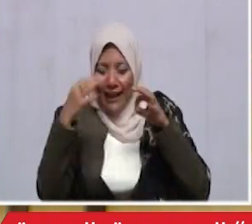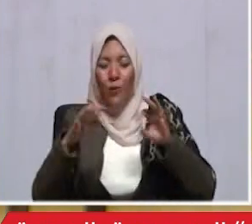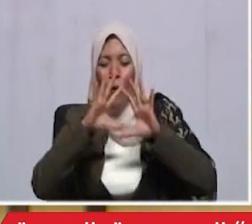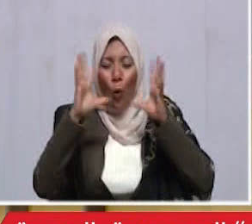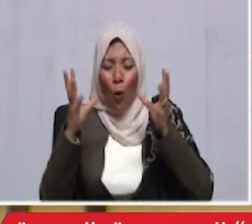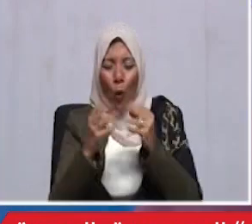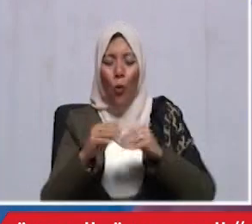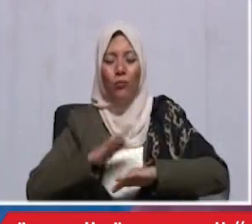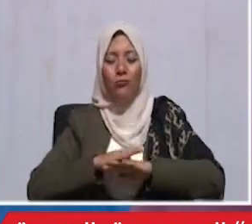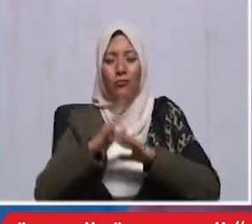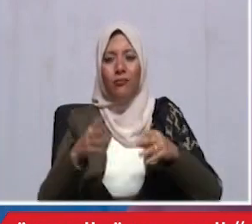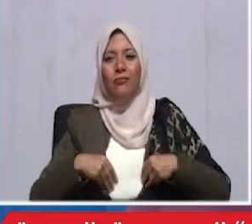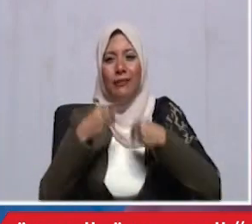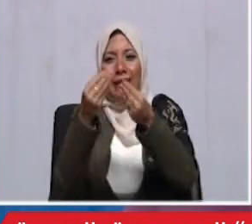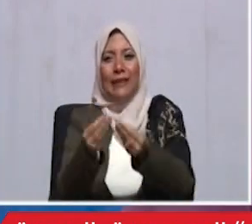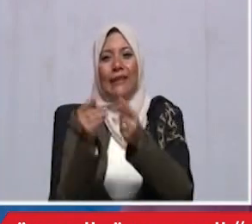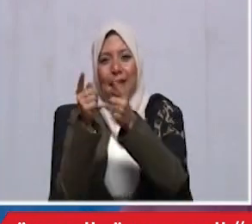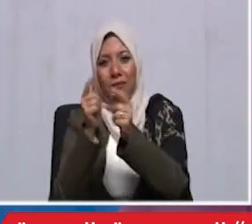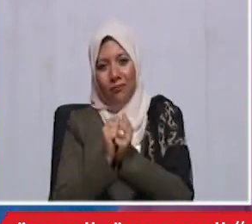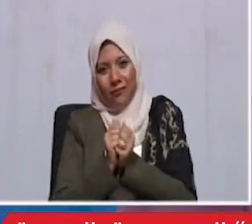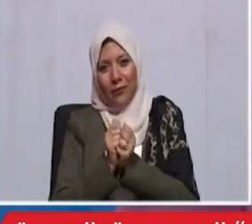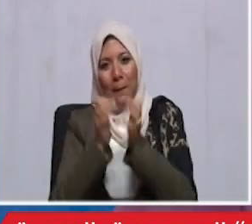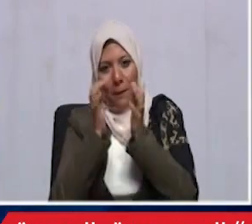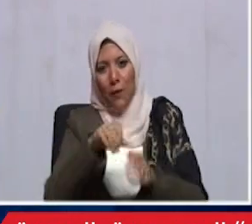احترام والله. الله يخليك يا رب.